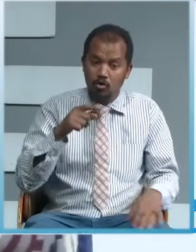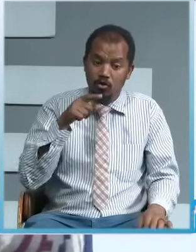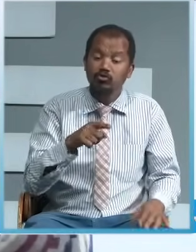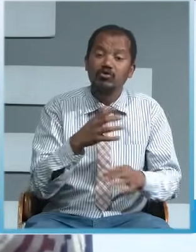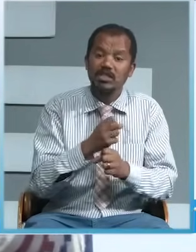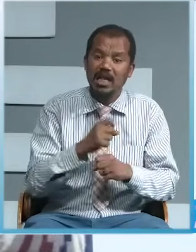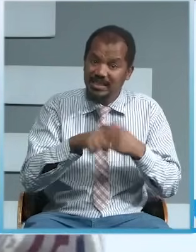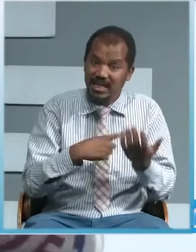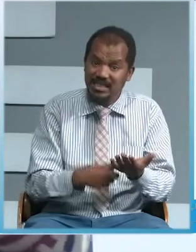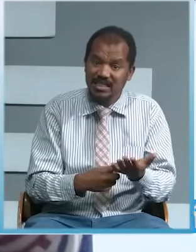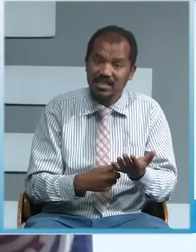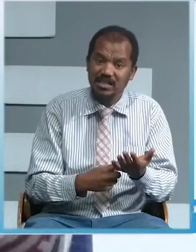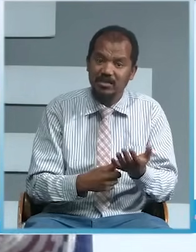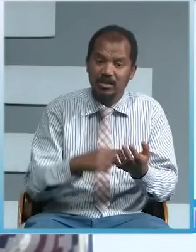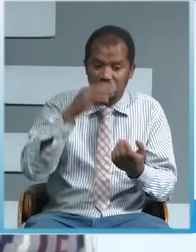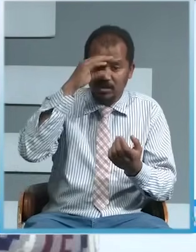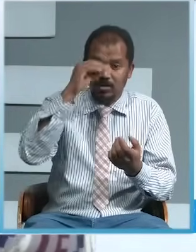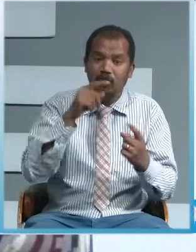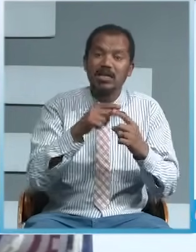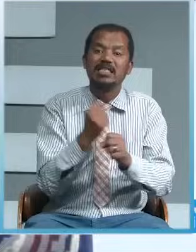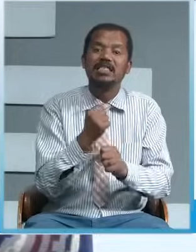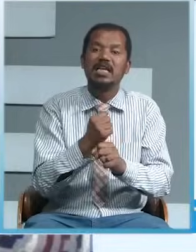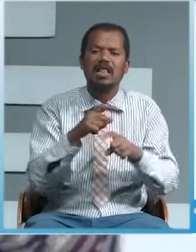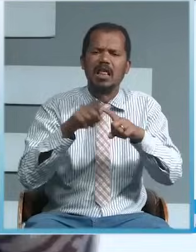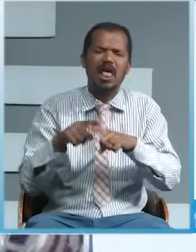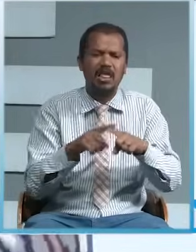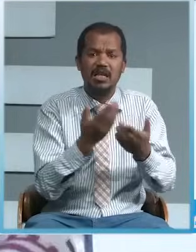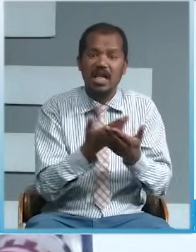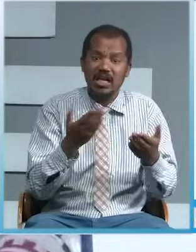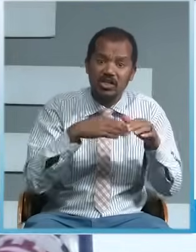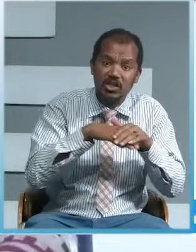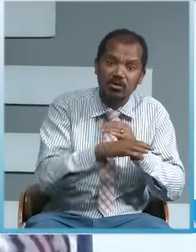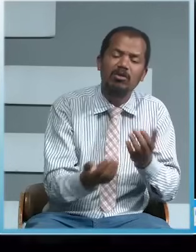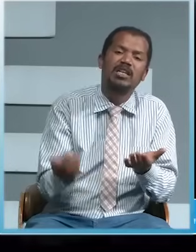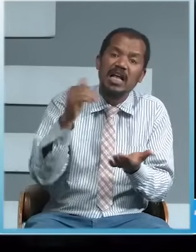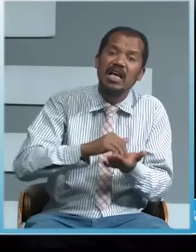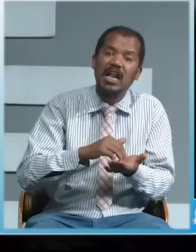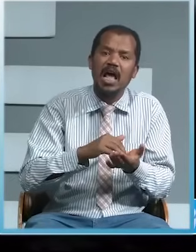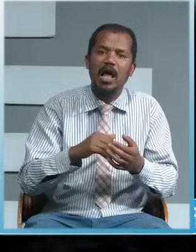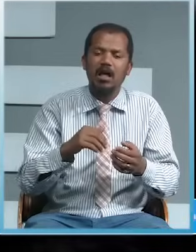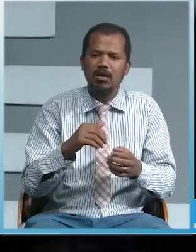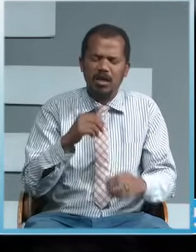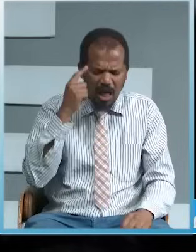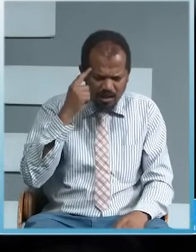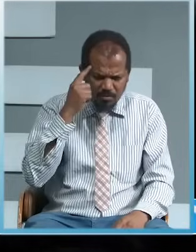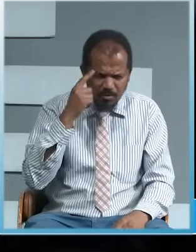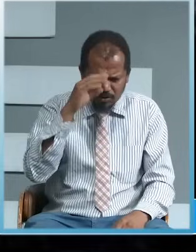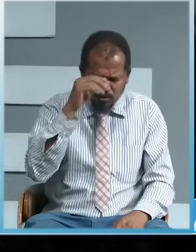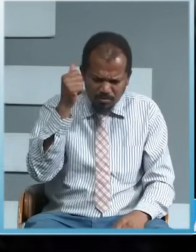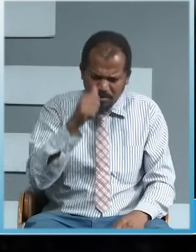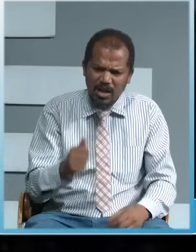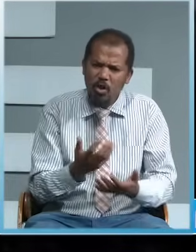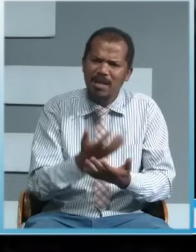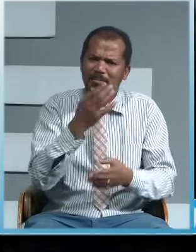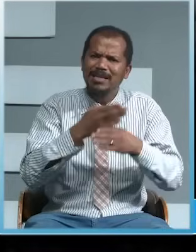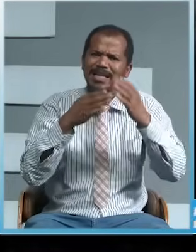السون ياقفال سلزي لك ساوچ ودا سرا عالم ودا سلايا ينا قروس تسيقابو ندقنا من يادرقال يهات أنا التنالو ساوچ